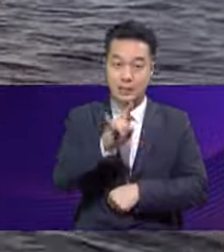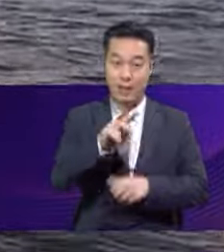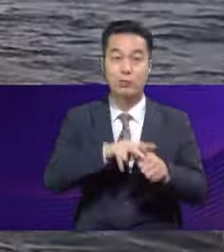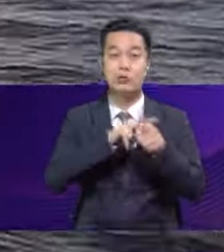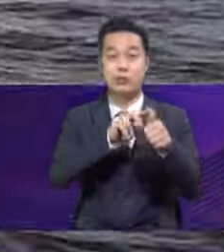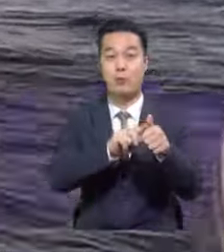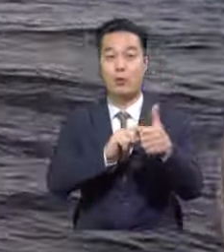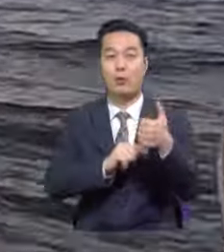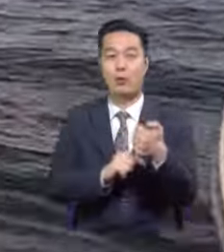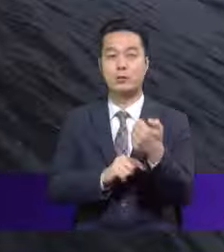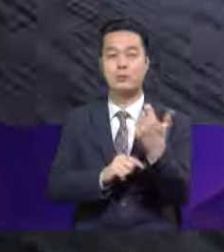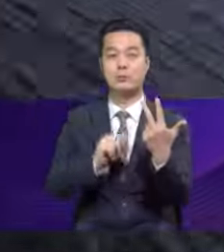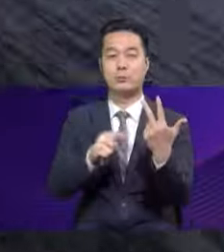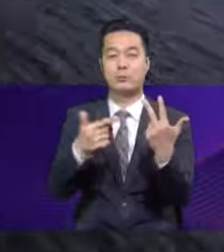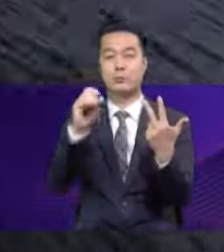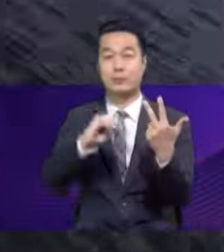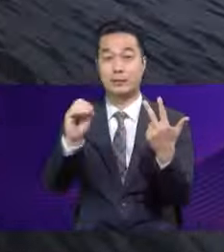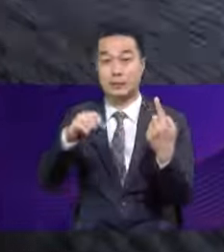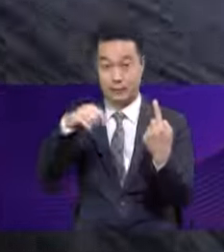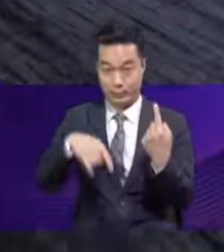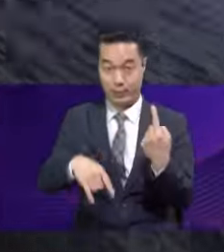1위.